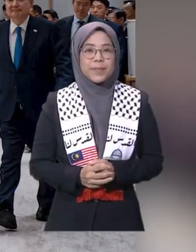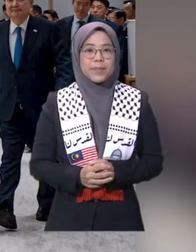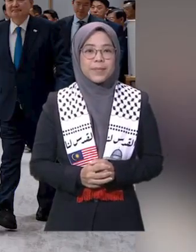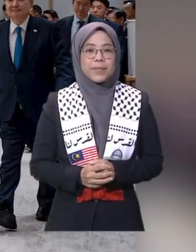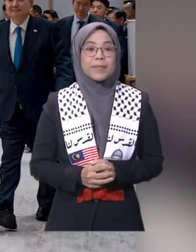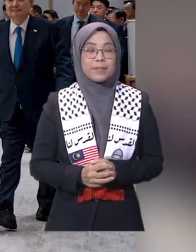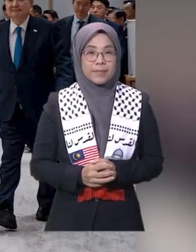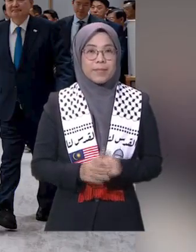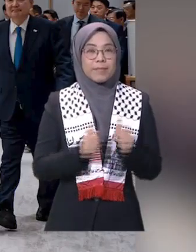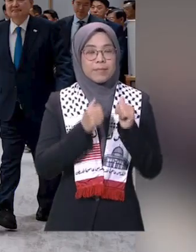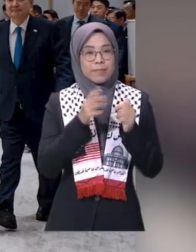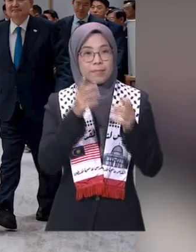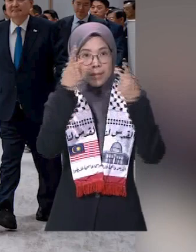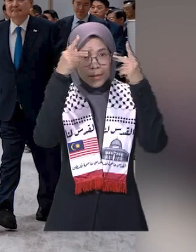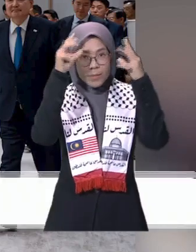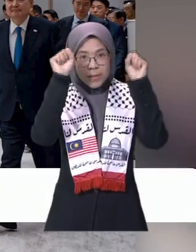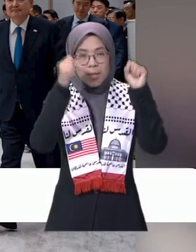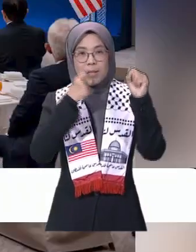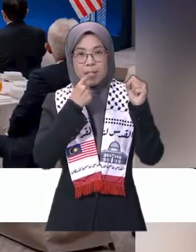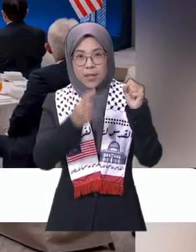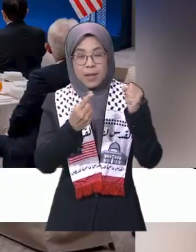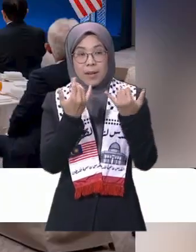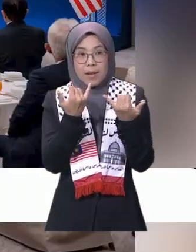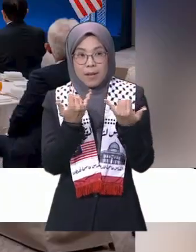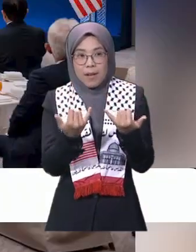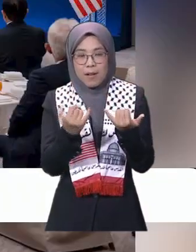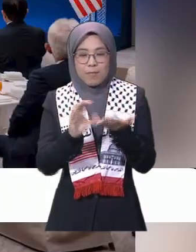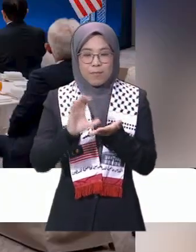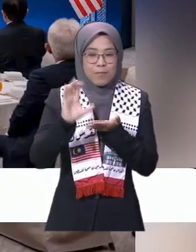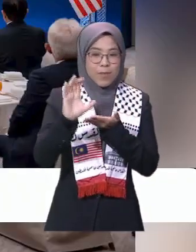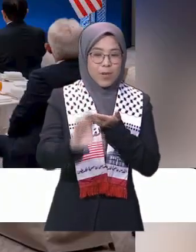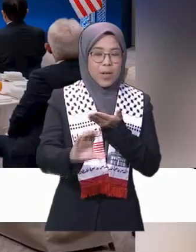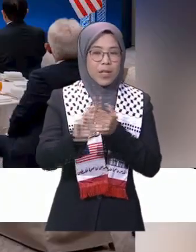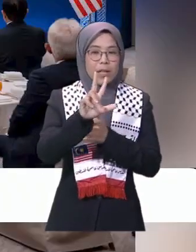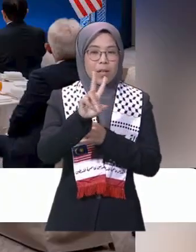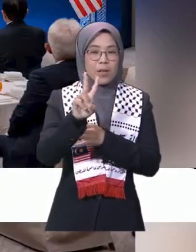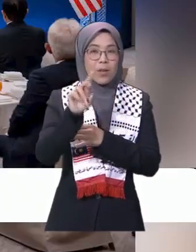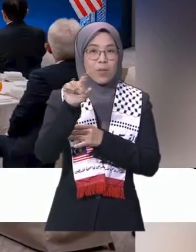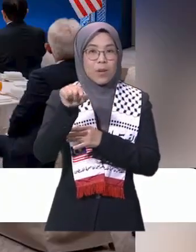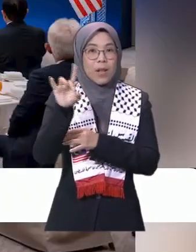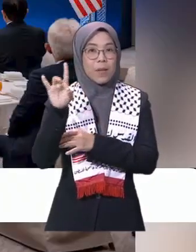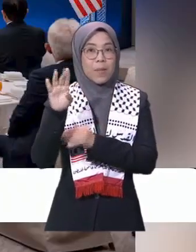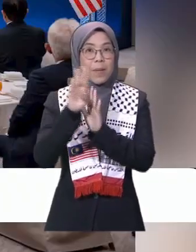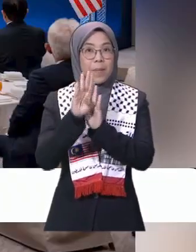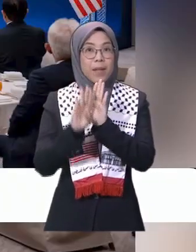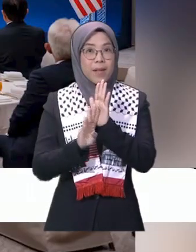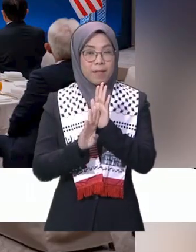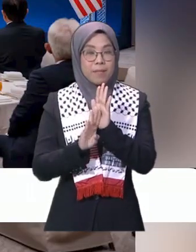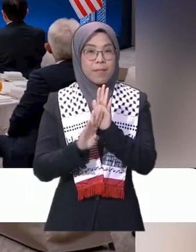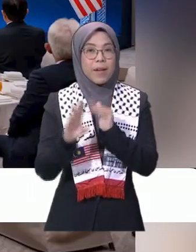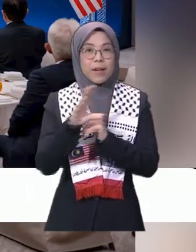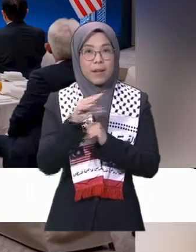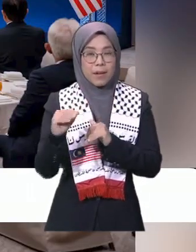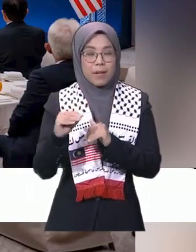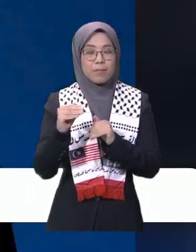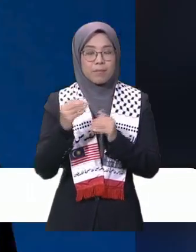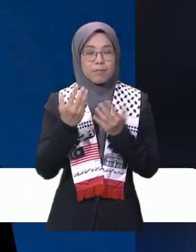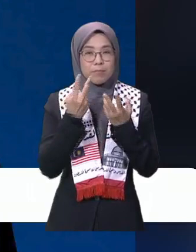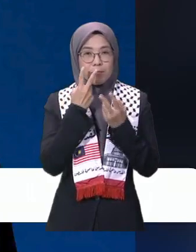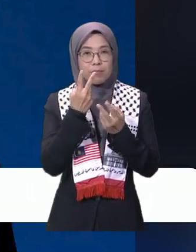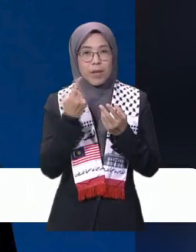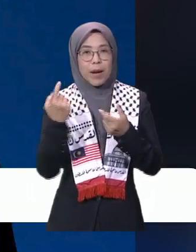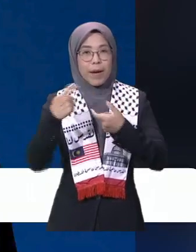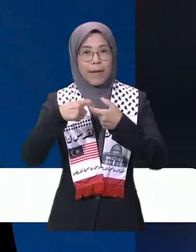Ya, menurut Perdana Menteri, potensi pelaburan adalah sebanyak 32.8 bilion dan potensi pelaburan itu